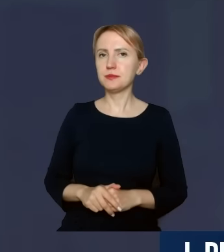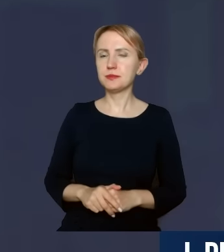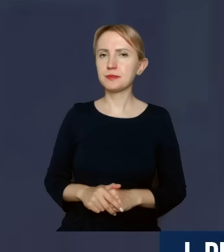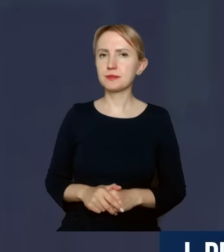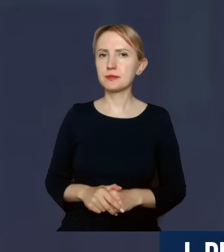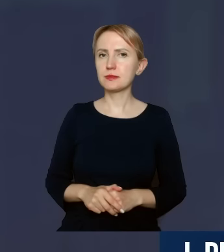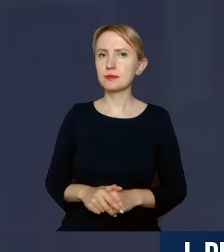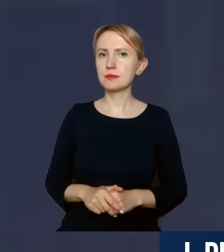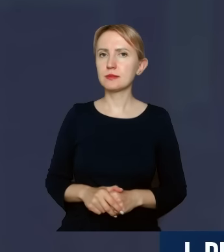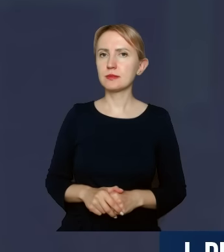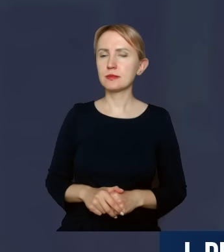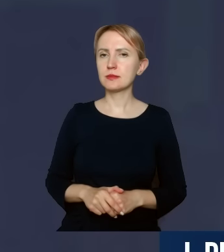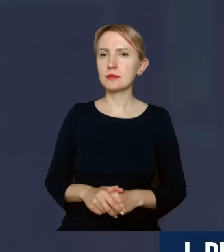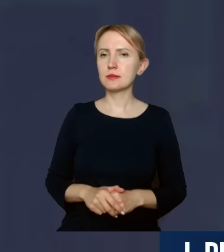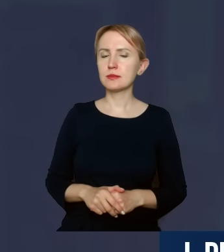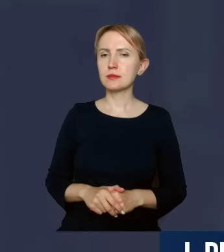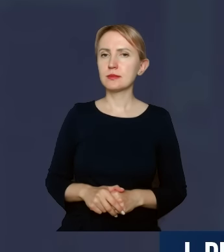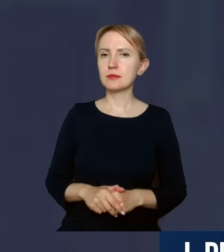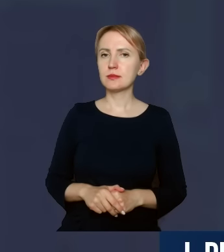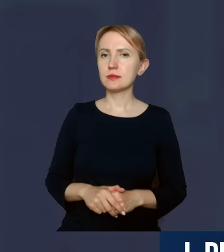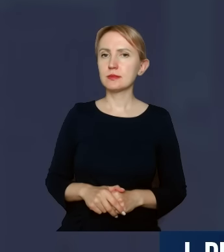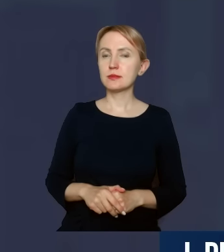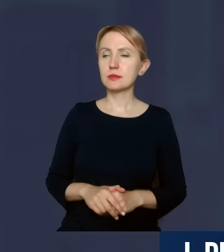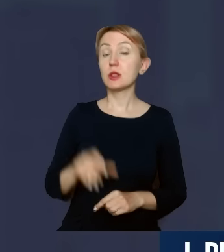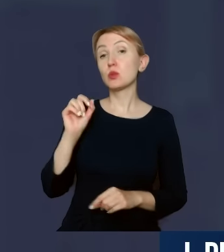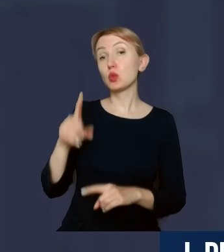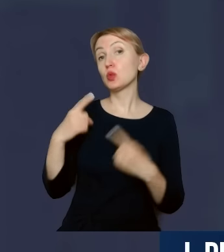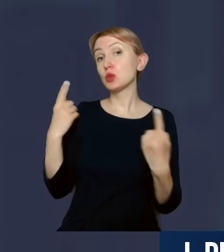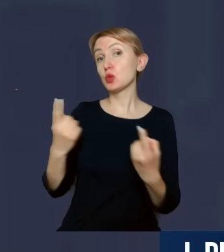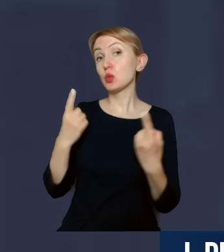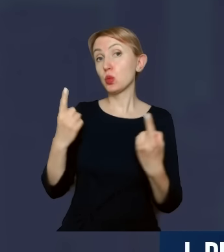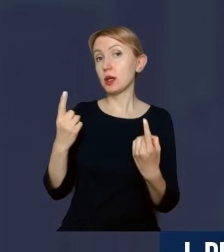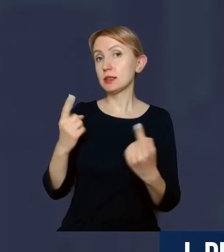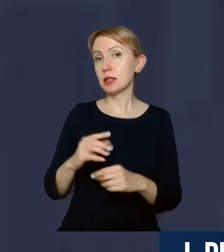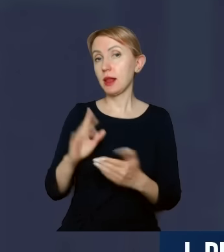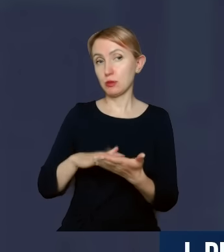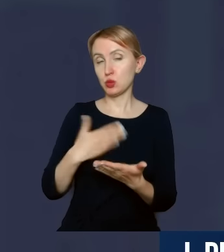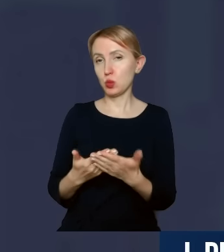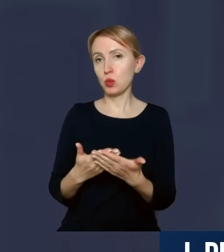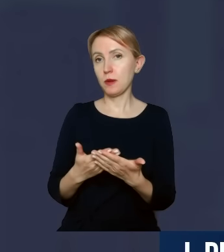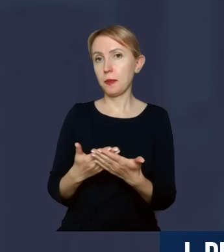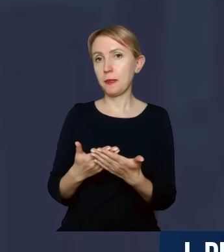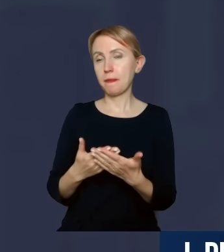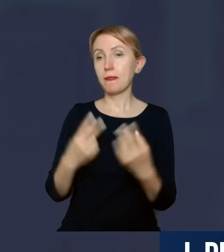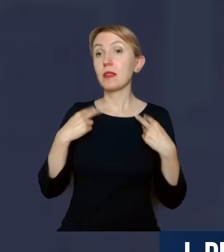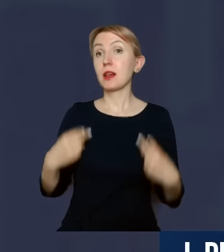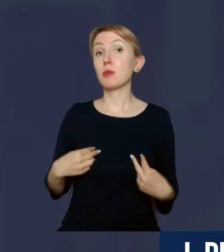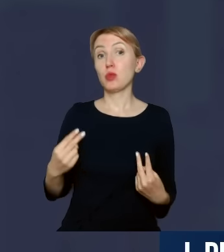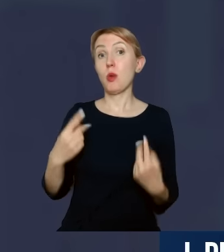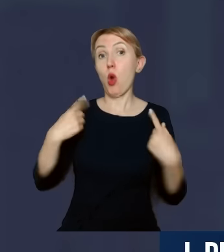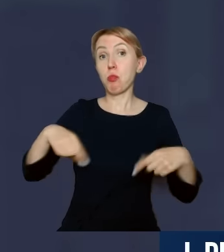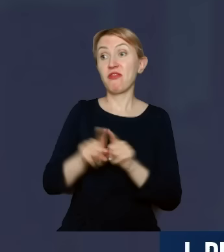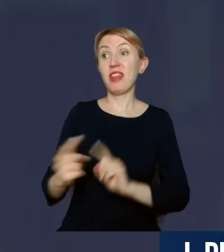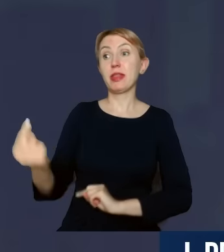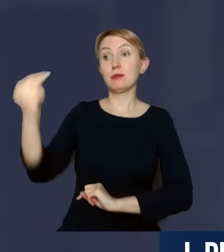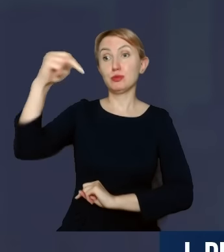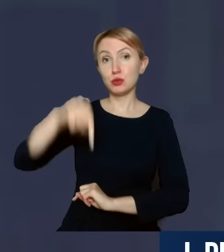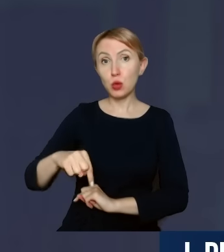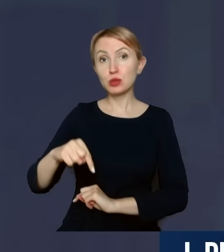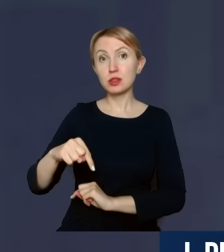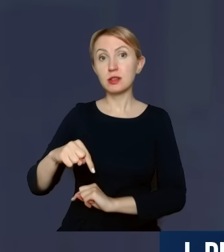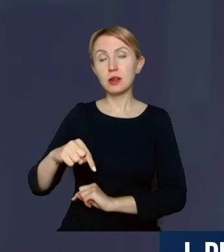swoich wolności. I teraz mamy sytuację taką, że przychodzi do Trybunału i Trybunał